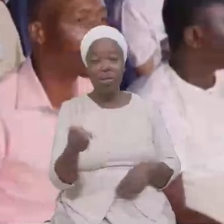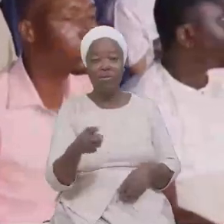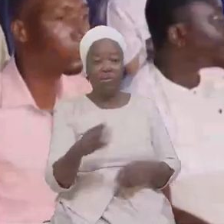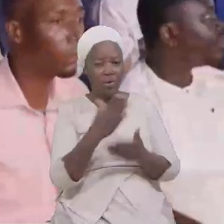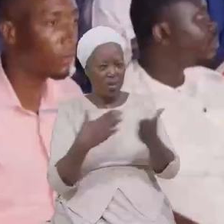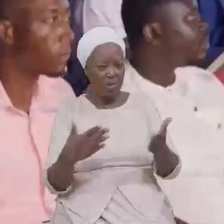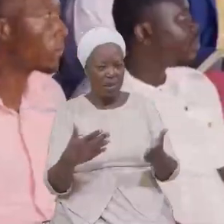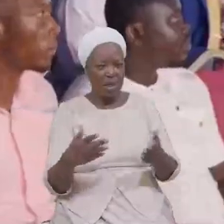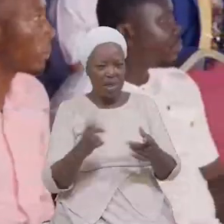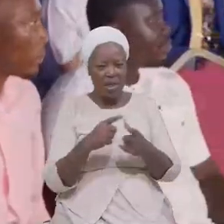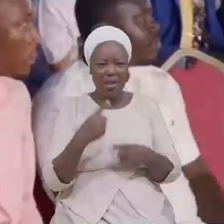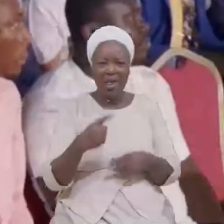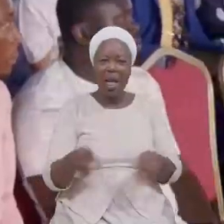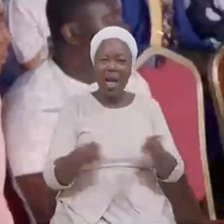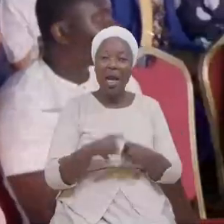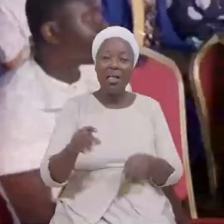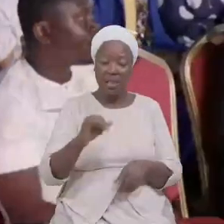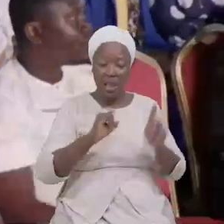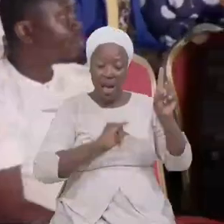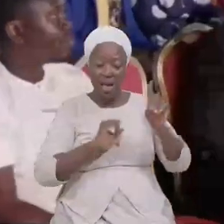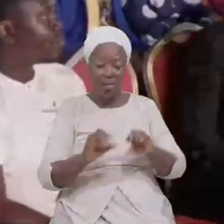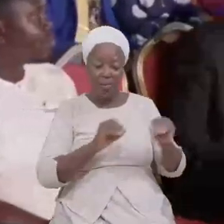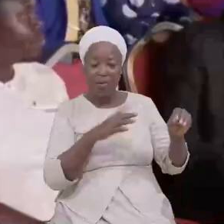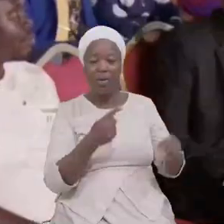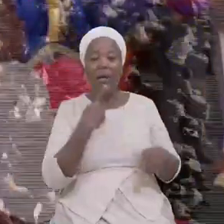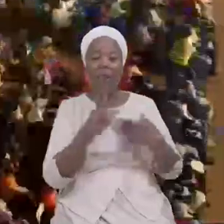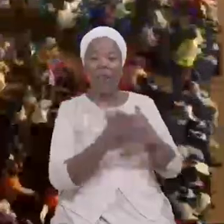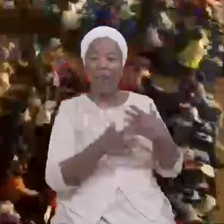chose. Il dit, quand vous appliquez le sang,